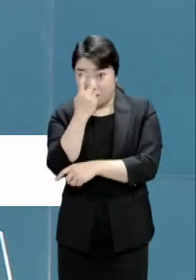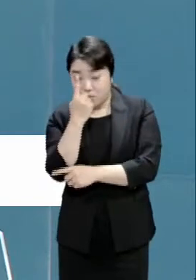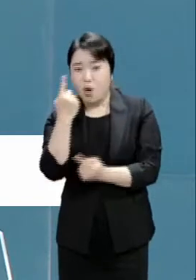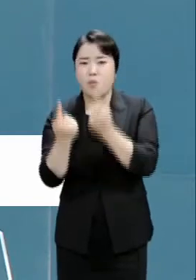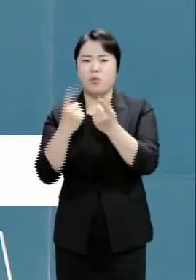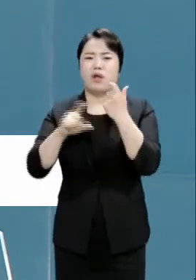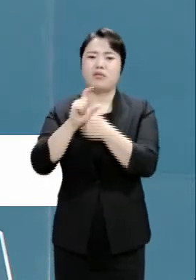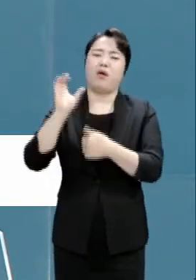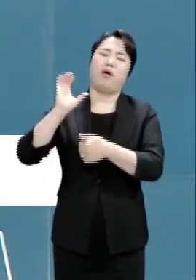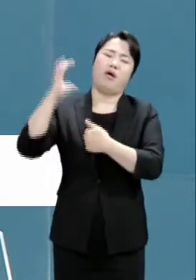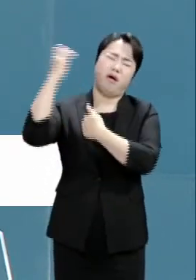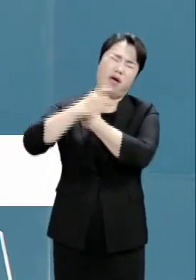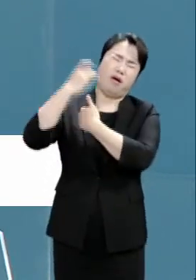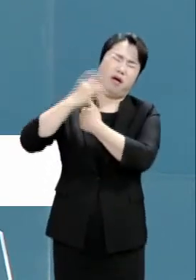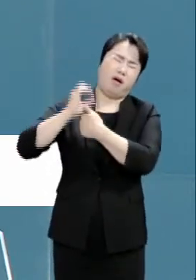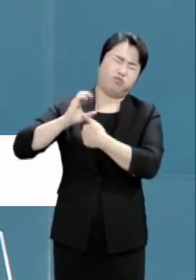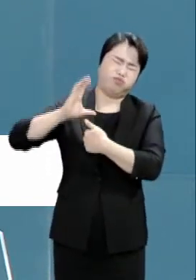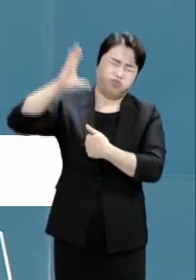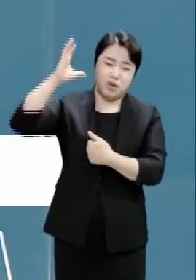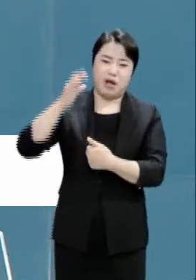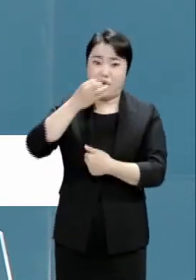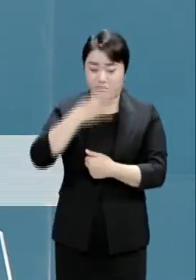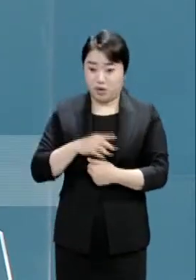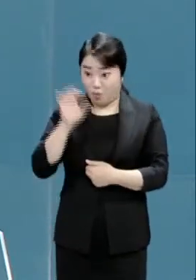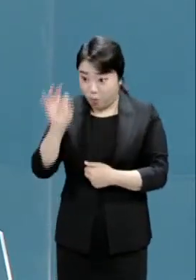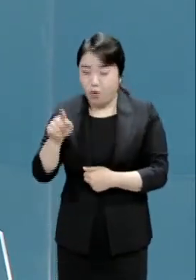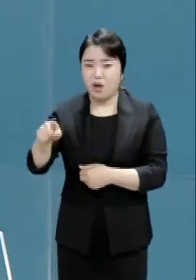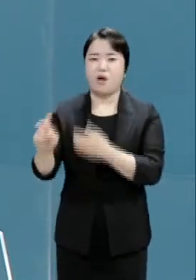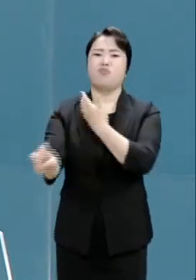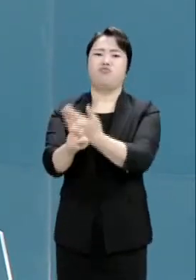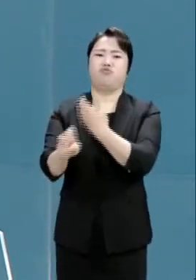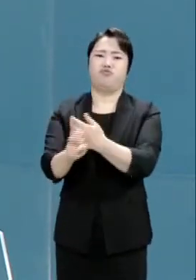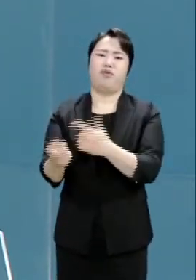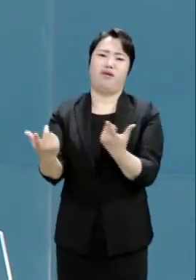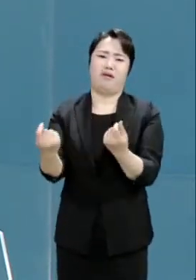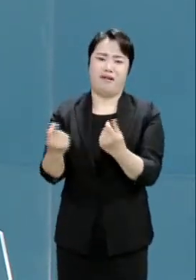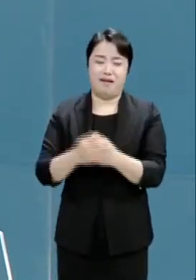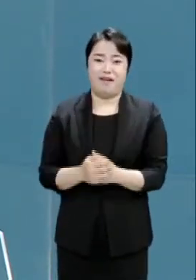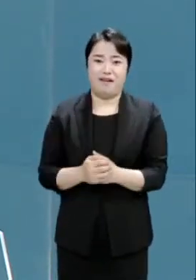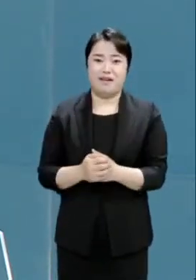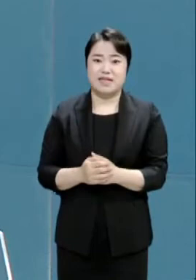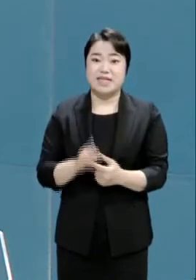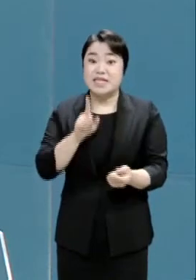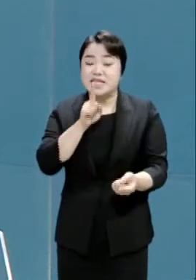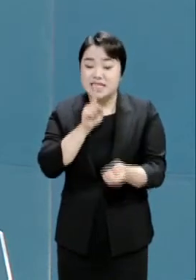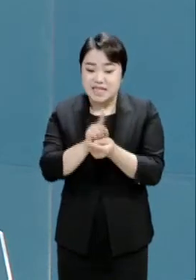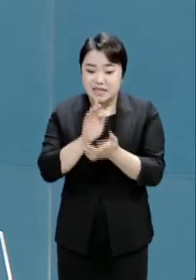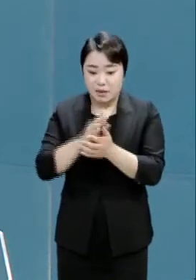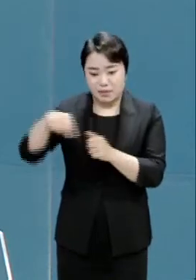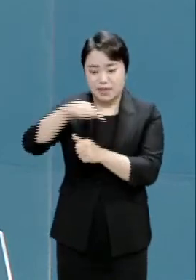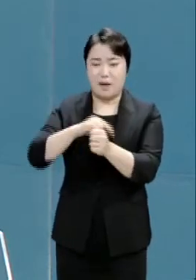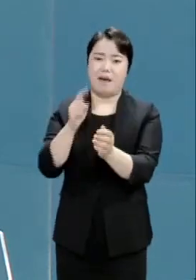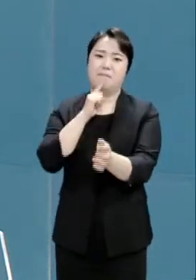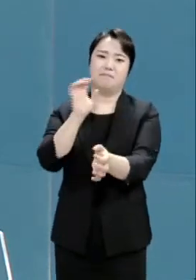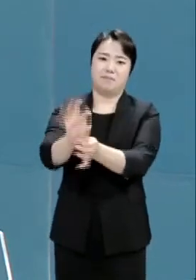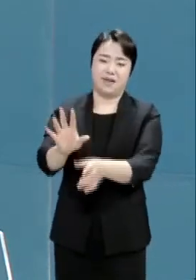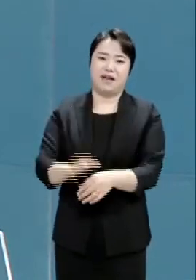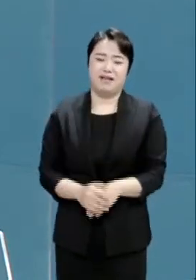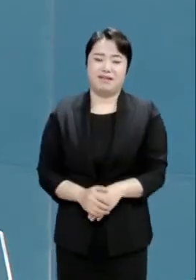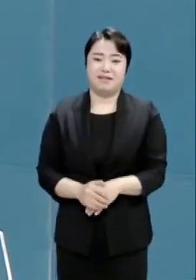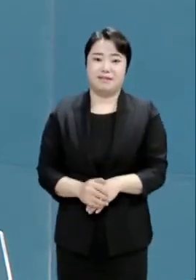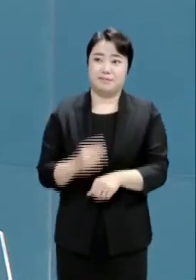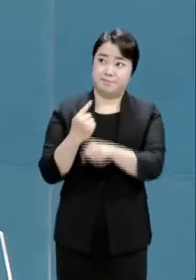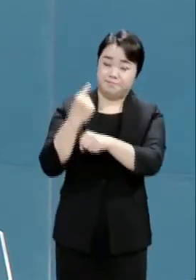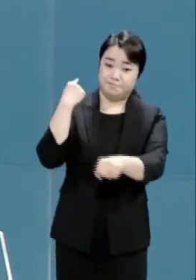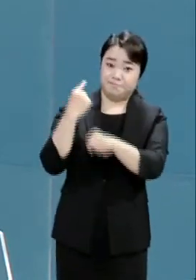많은 경우가 있습니다. 그러니까 사실은 이거는 냉정하게 하면 불법이에요. 그래서 이게 현실하고 안 맞잖아요. 그렇죠. 그래서 작년에